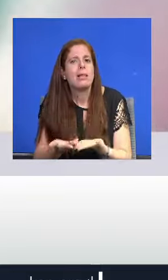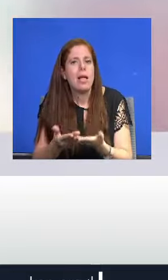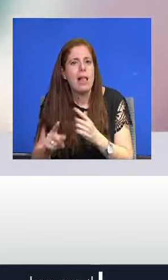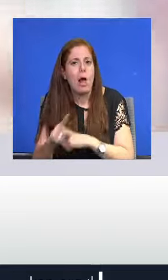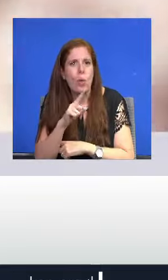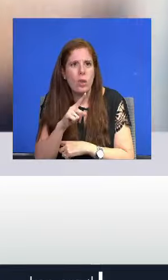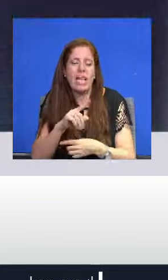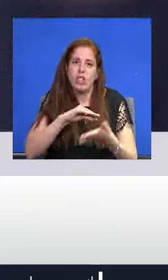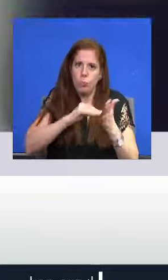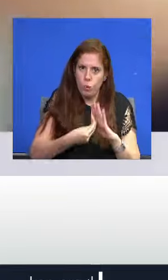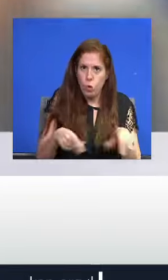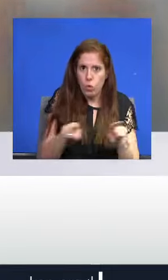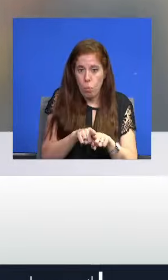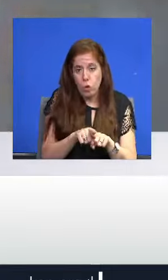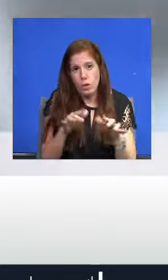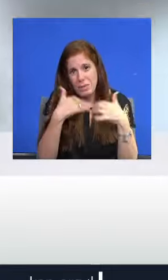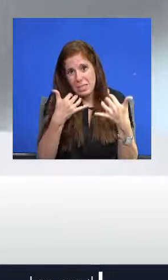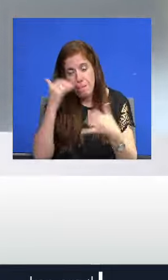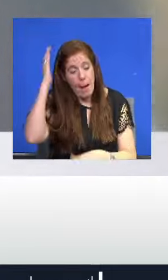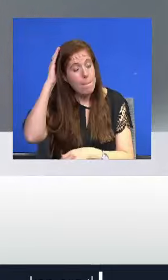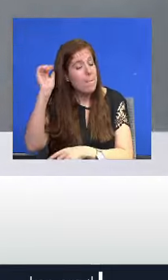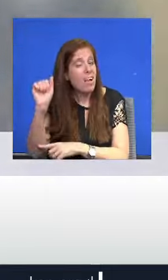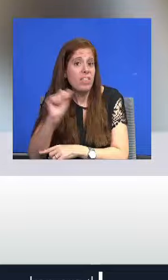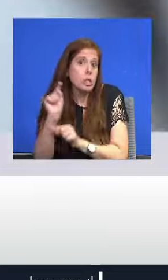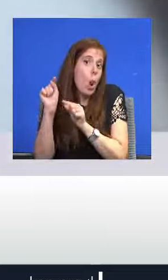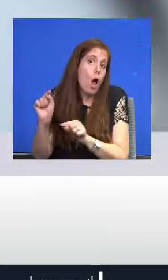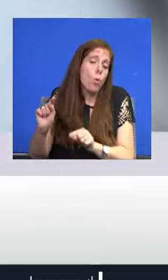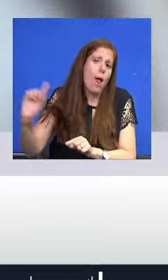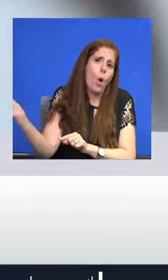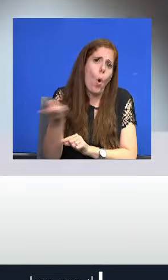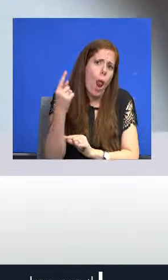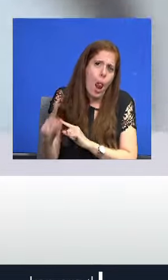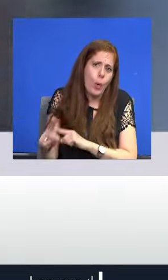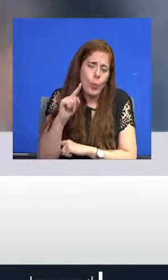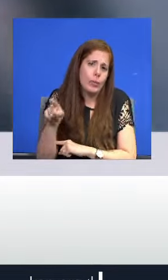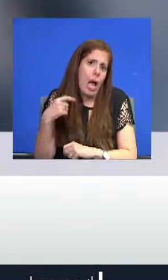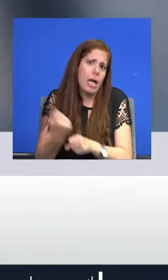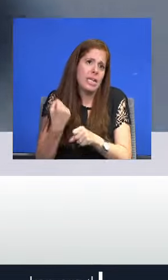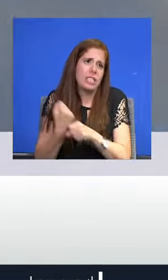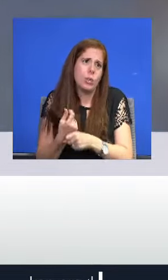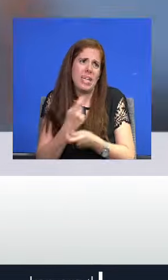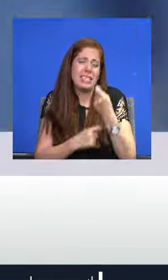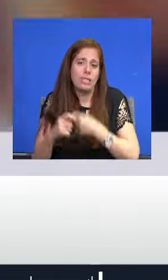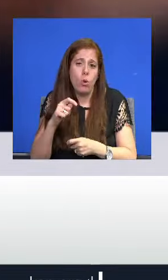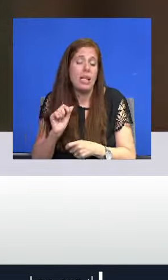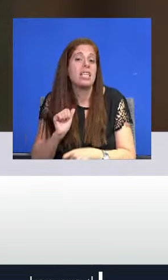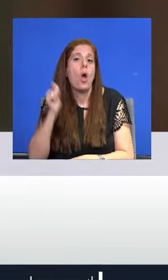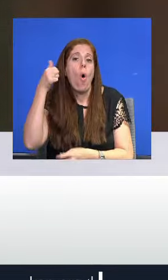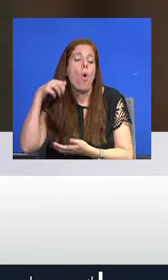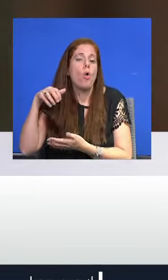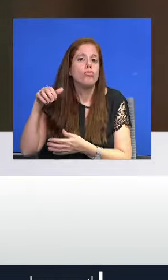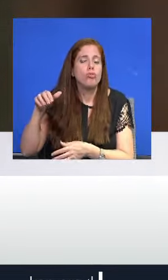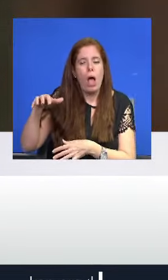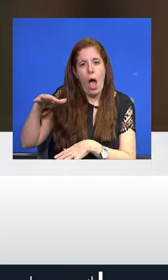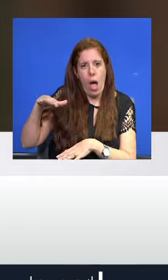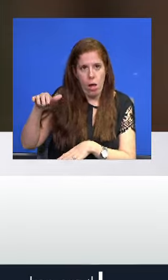חשבוניות או קבלות, כמו שמספר בן גביר. זה לא רק הוא, אלה כלל הלקוחות, כך נעשות העסקאות על ידי ראש המטה שלו לדברי